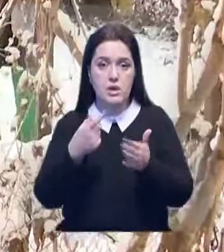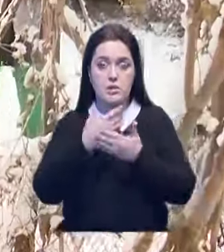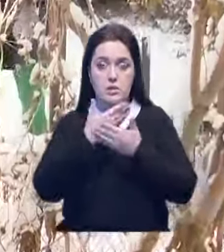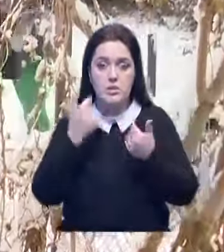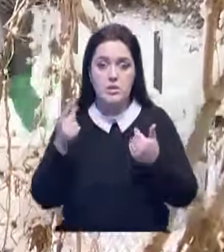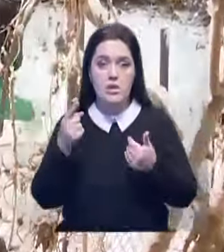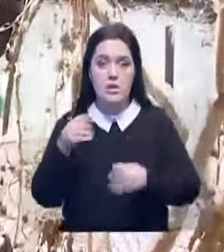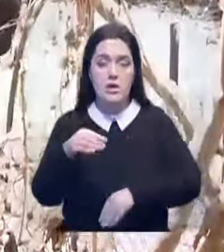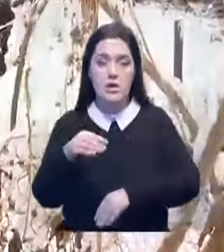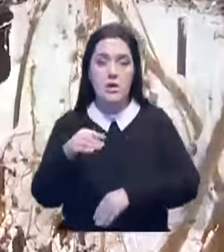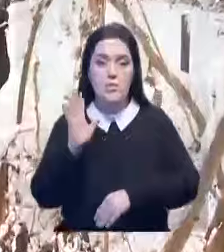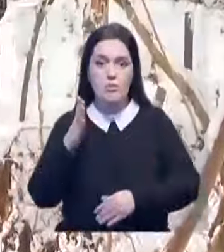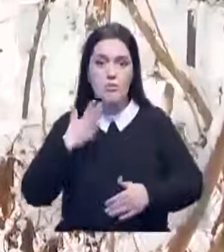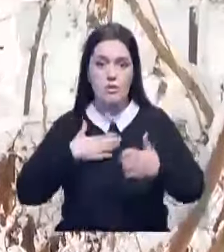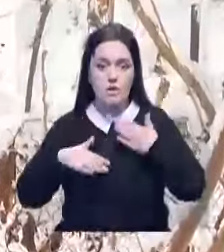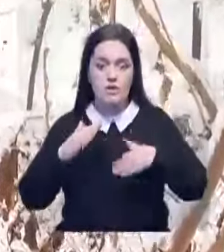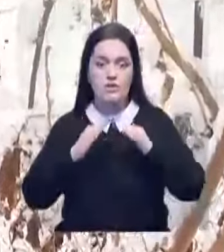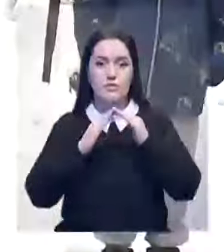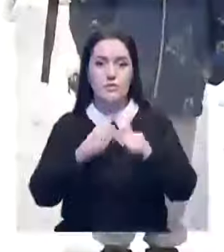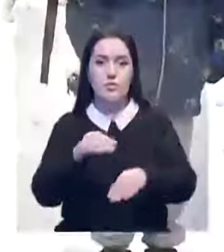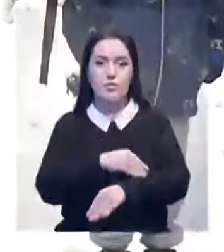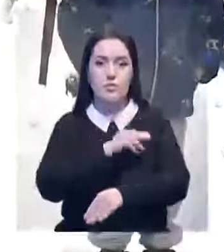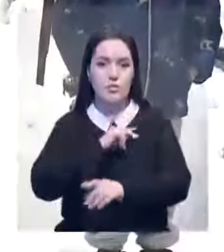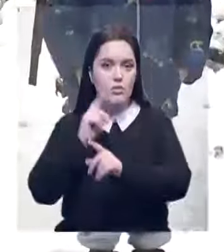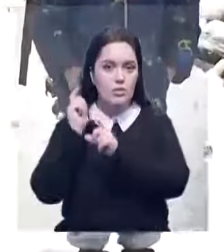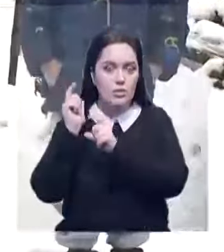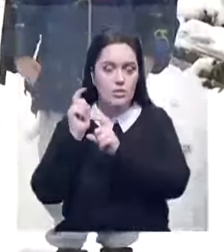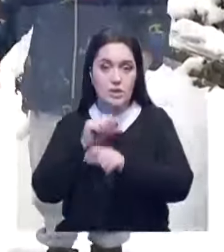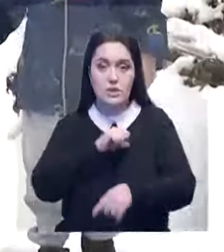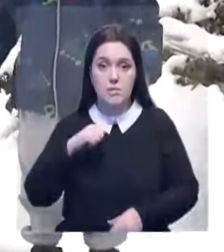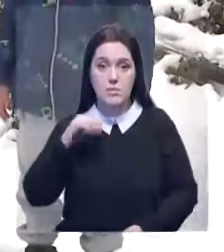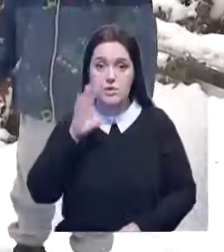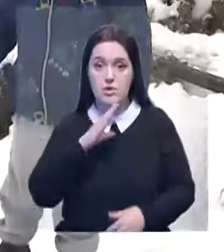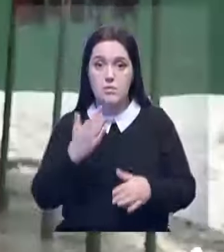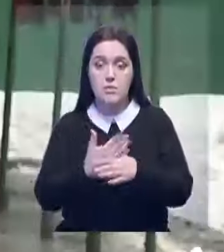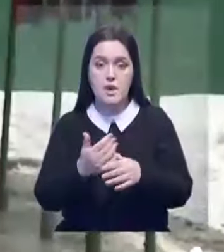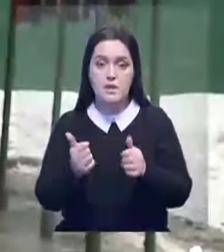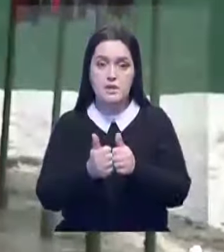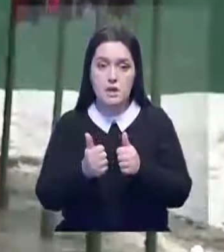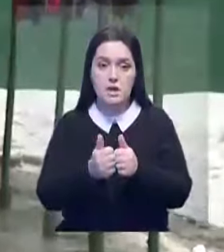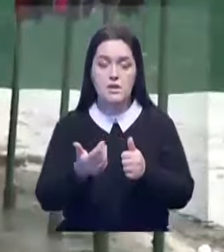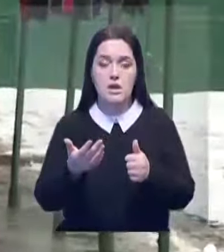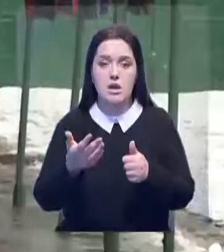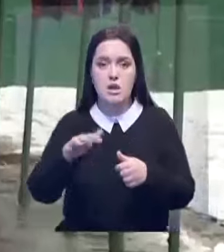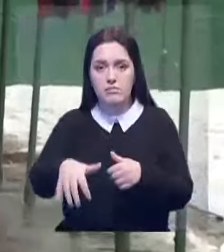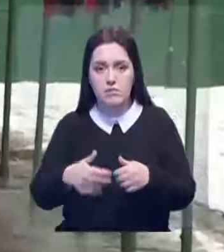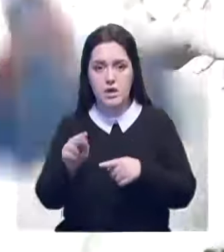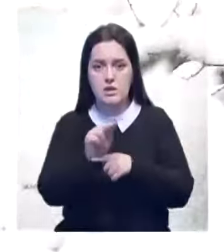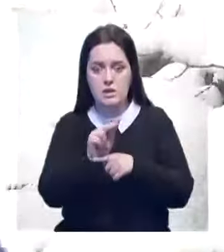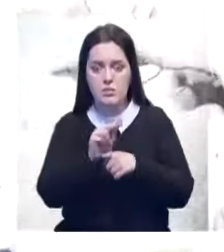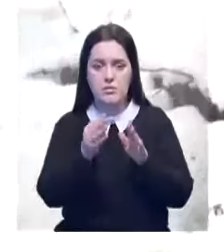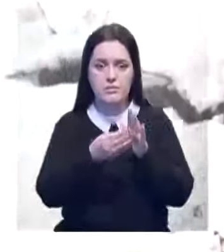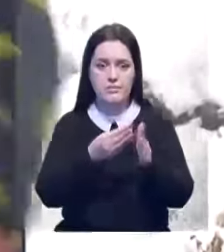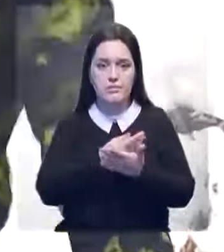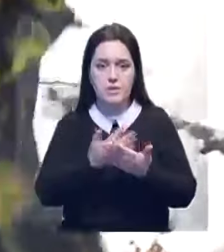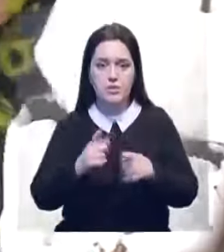Новому жилью они, конечно, будут рады. Ее супруг работает грузчиком, а сама женщина помогает соседям копать огороды, делать ремонт, подрабатывает